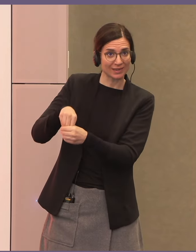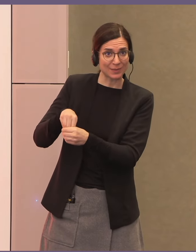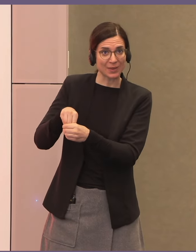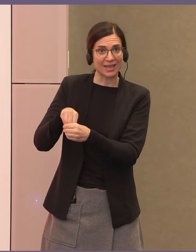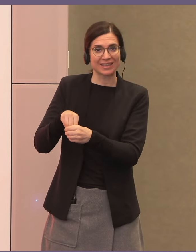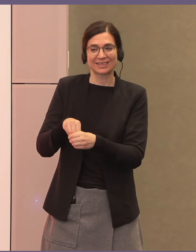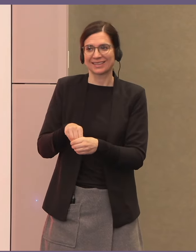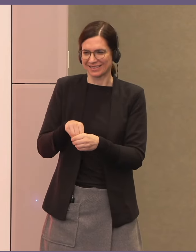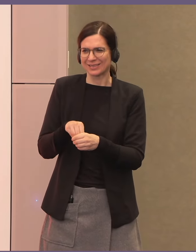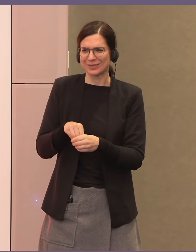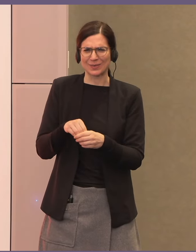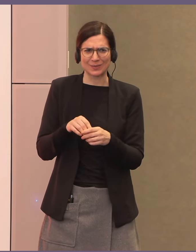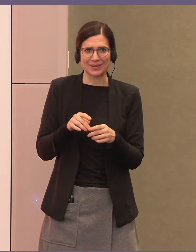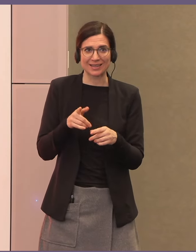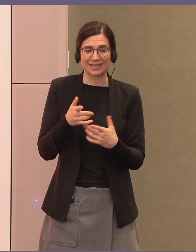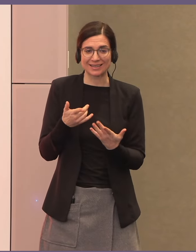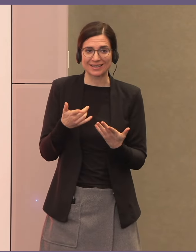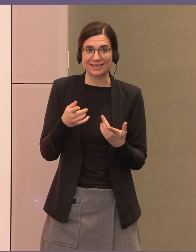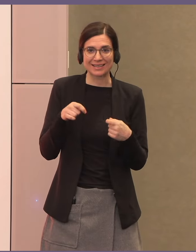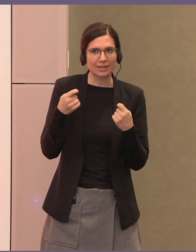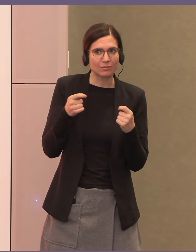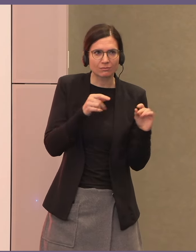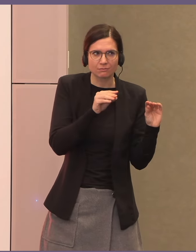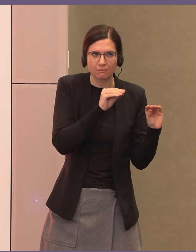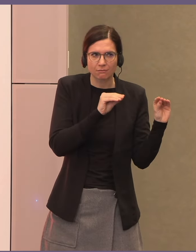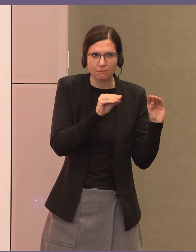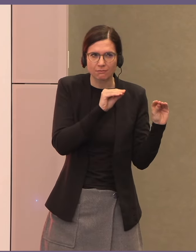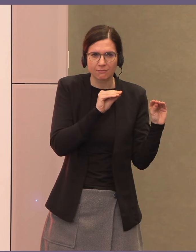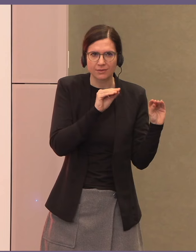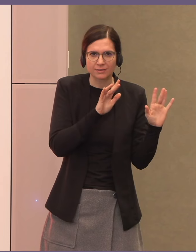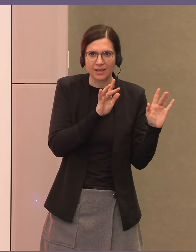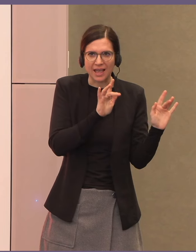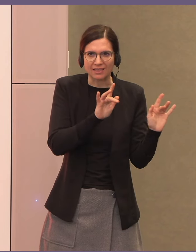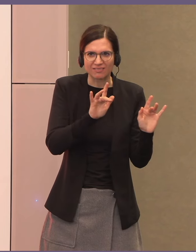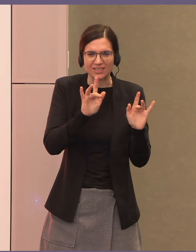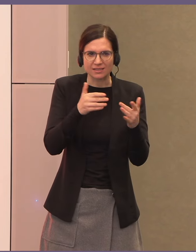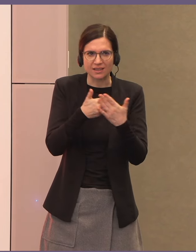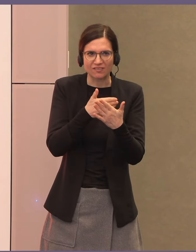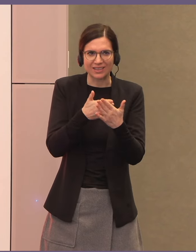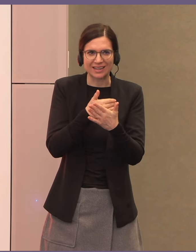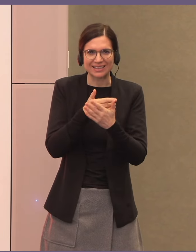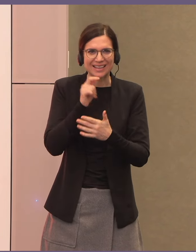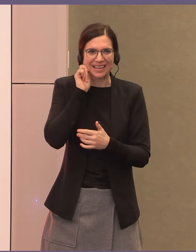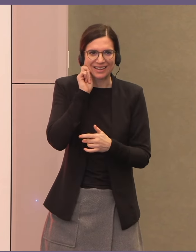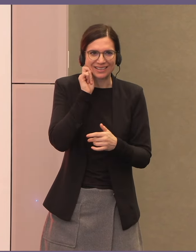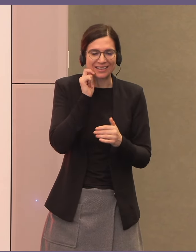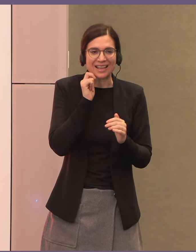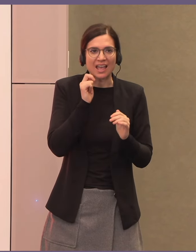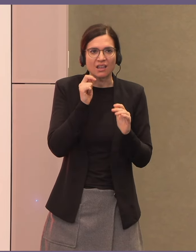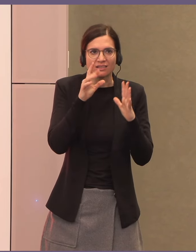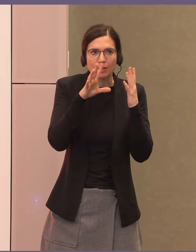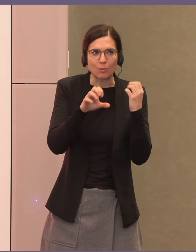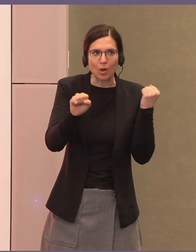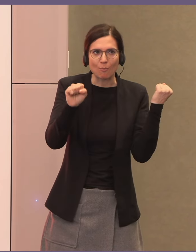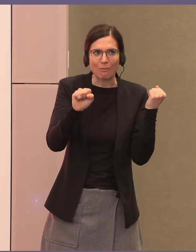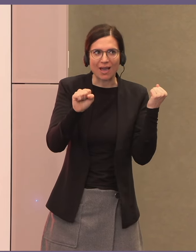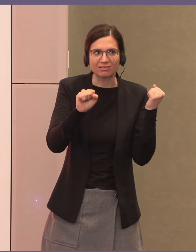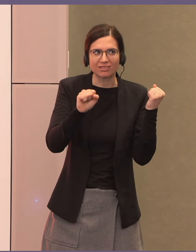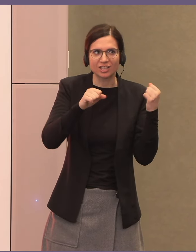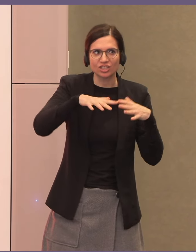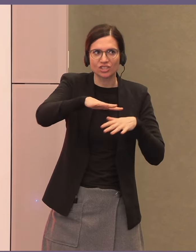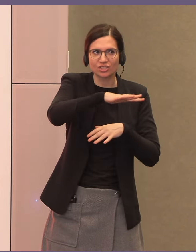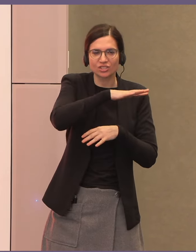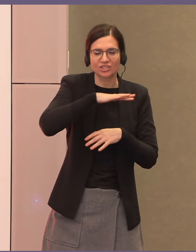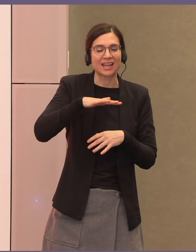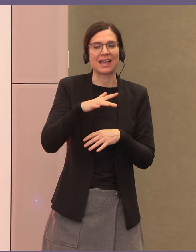vielleicht auch die Gelegenheit gibt. Es gibt Gerüchte auch über anwesende VertreterInnen des Diplomatischen Korps. Ich darf